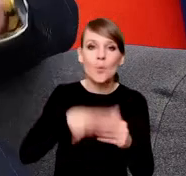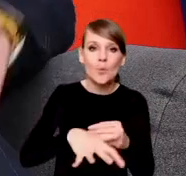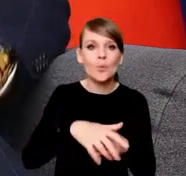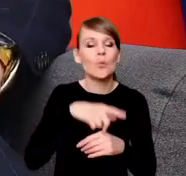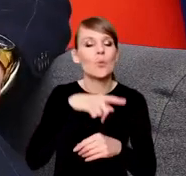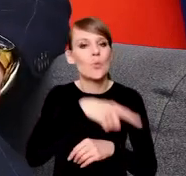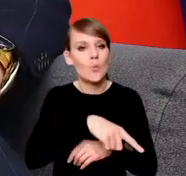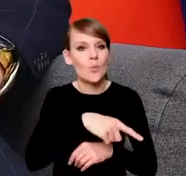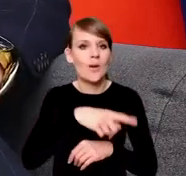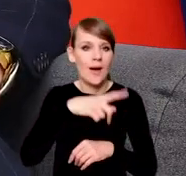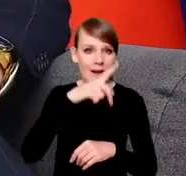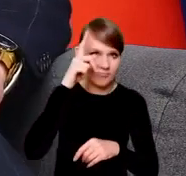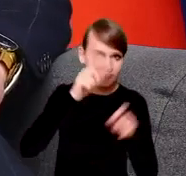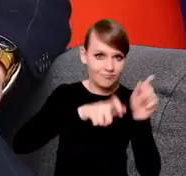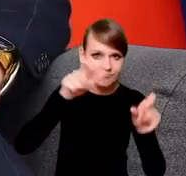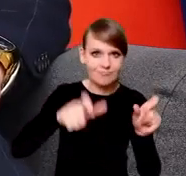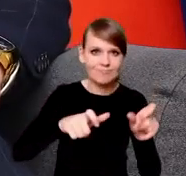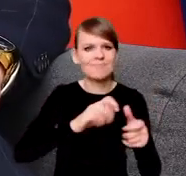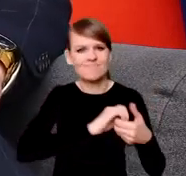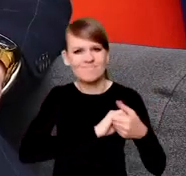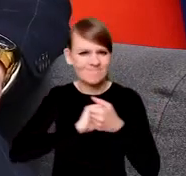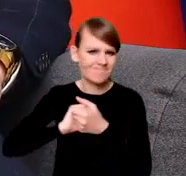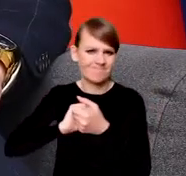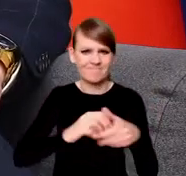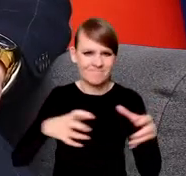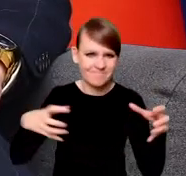będzie w pewnym zwartym szyku reprezentowało